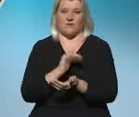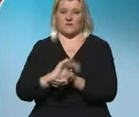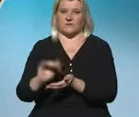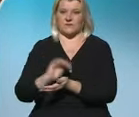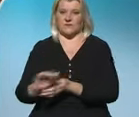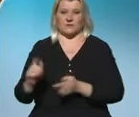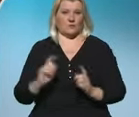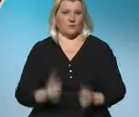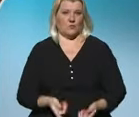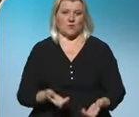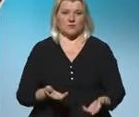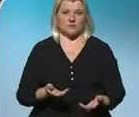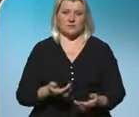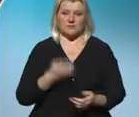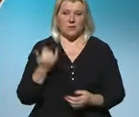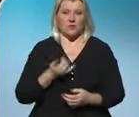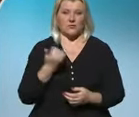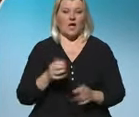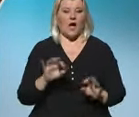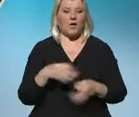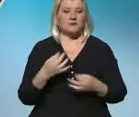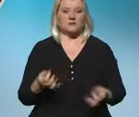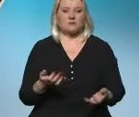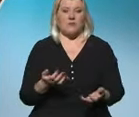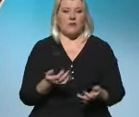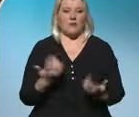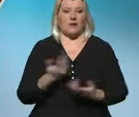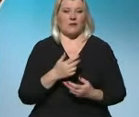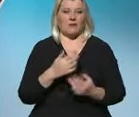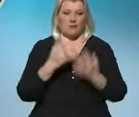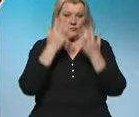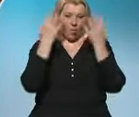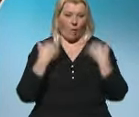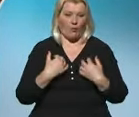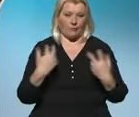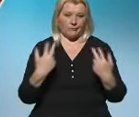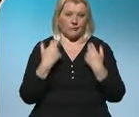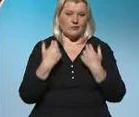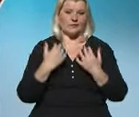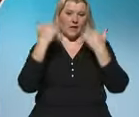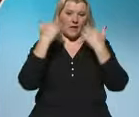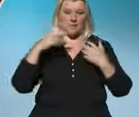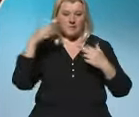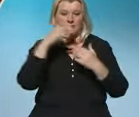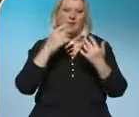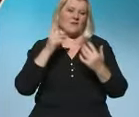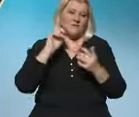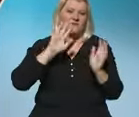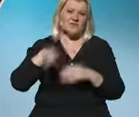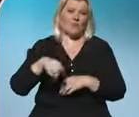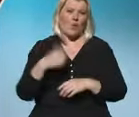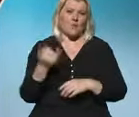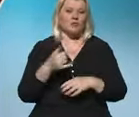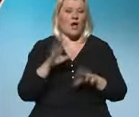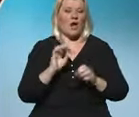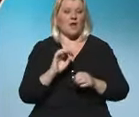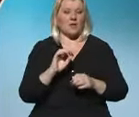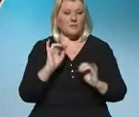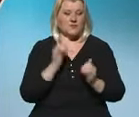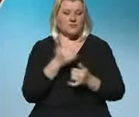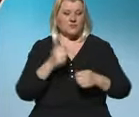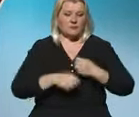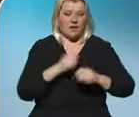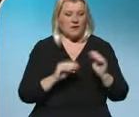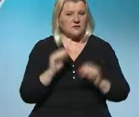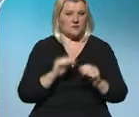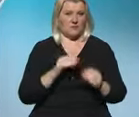ta vnější stránka věci, jenom tedy, že máte ofinu nebo dlouhé krátké vlasy, to jako tam taky třeba patří. Je to náročné, možná vy